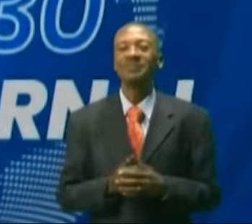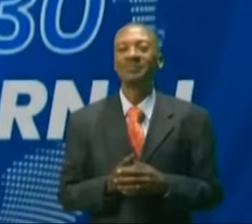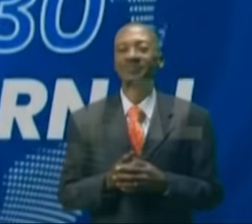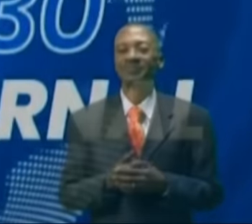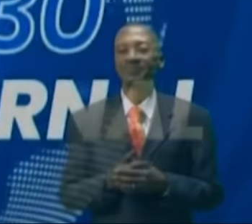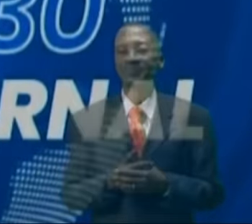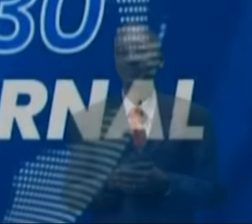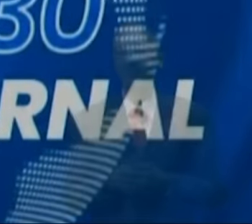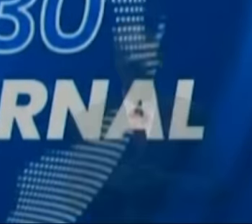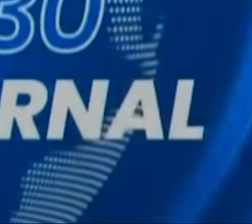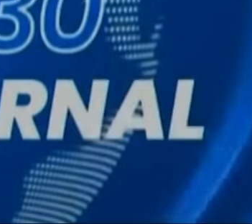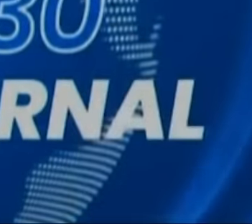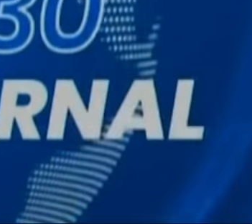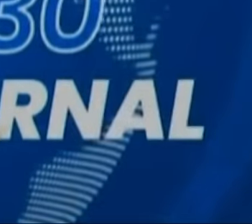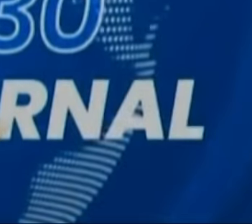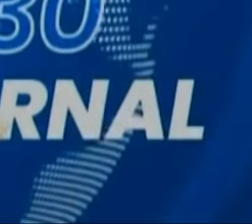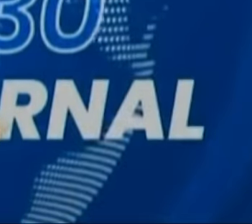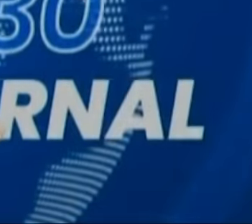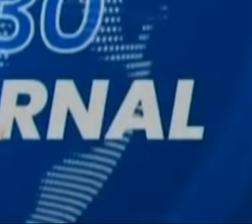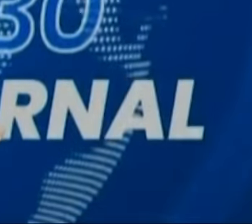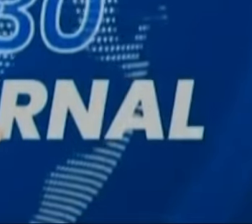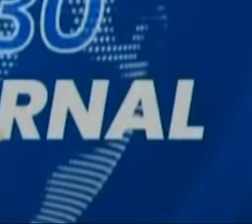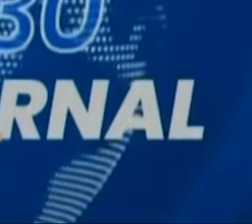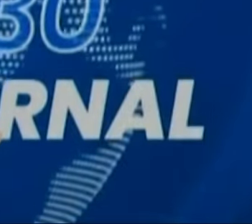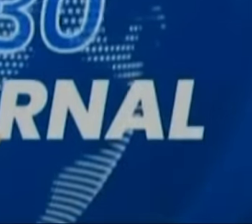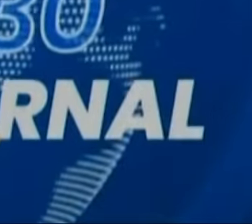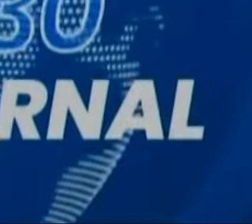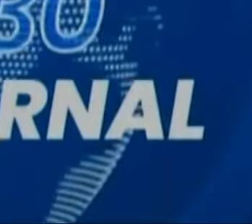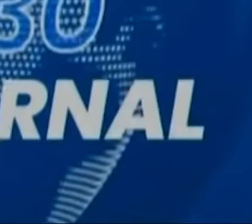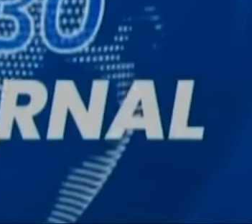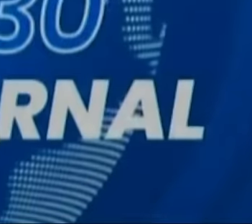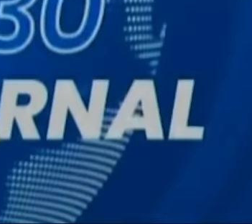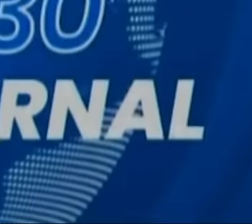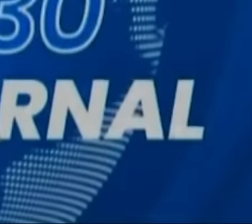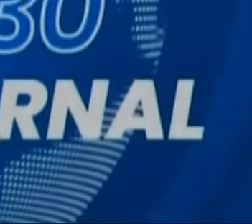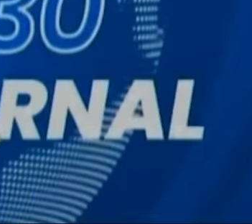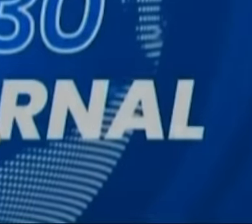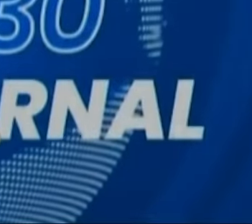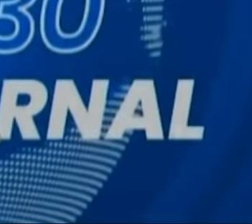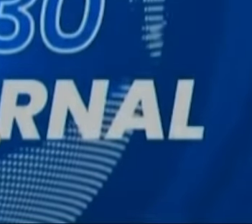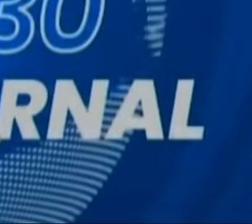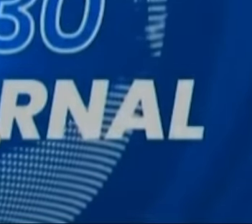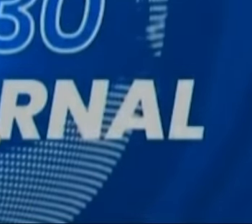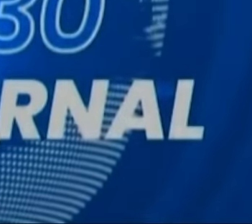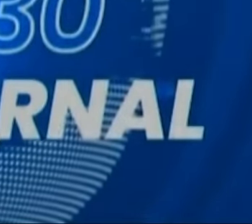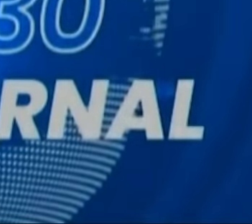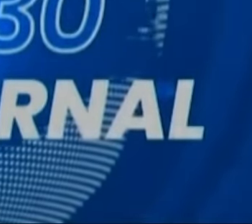excellente suite de programme sur la Radio-Télévision nationale congolaise. Merci.